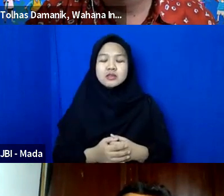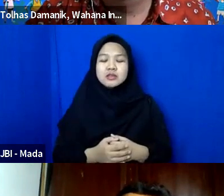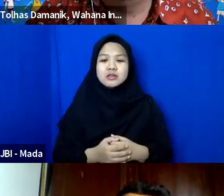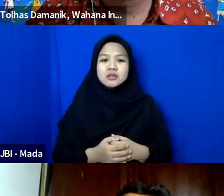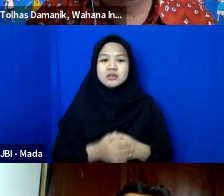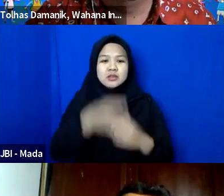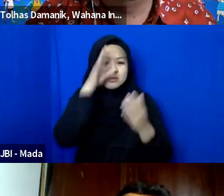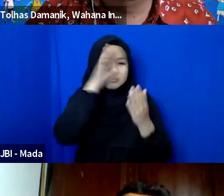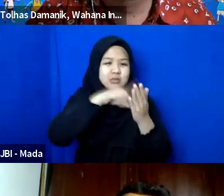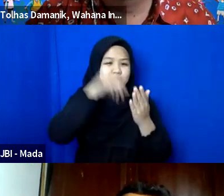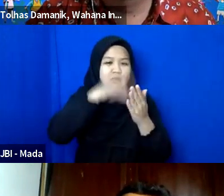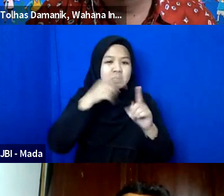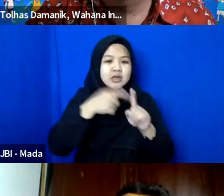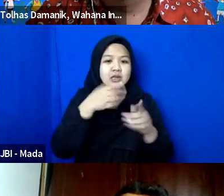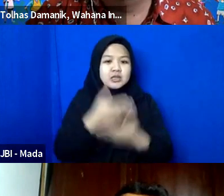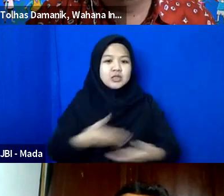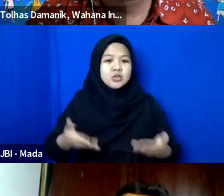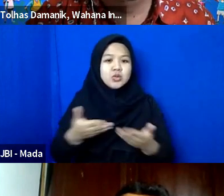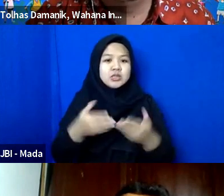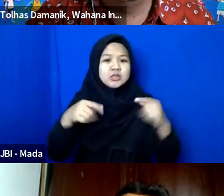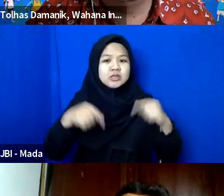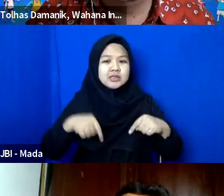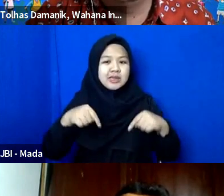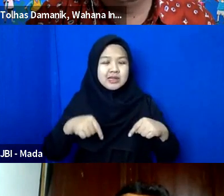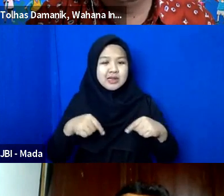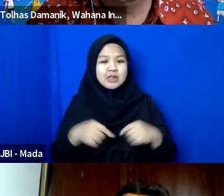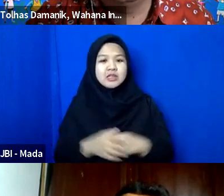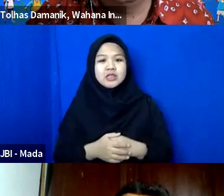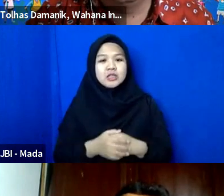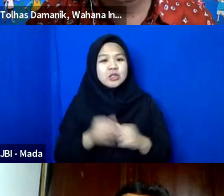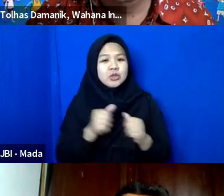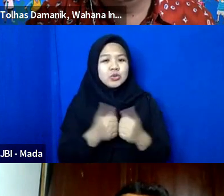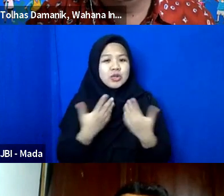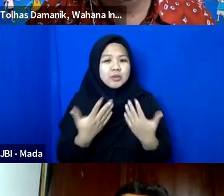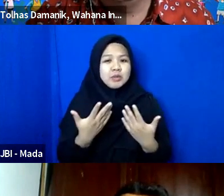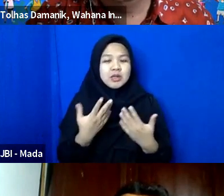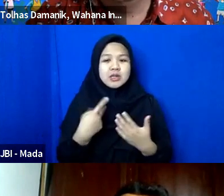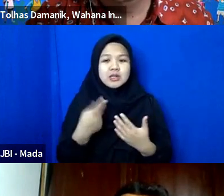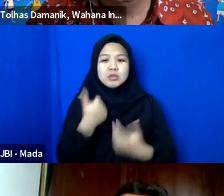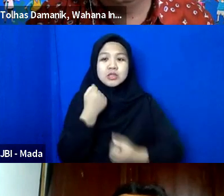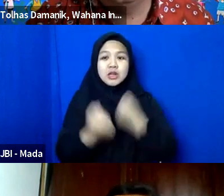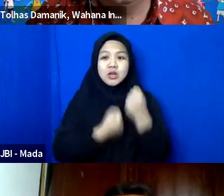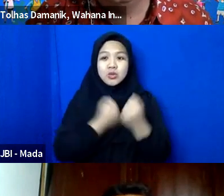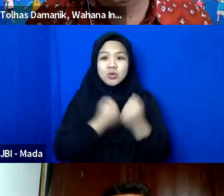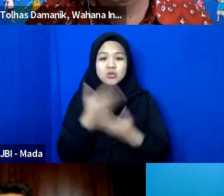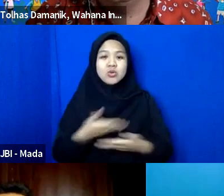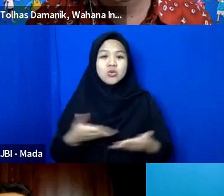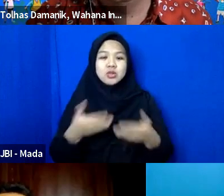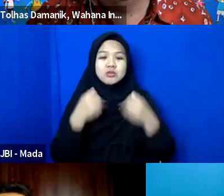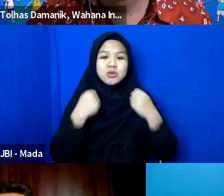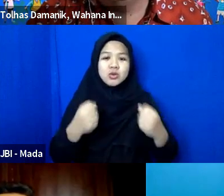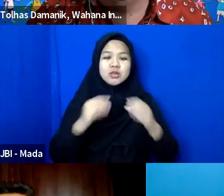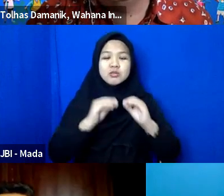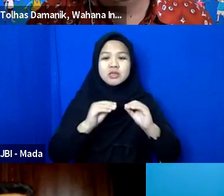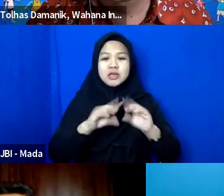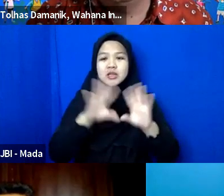the belajar dari situasi sekarang ini kemudian apa yang bisa kita lakukan dalam konteks penguatan pendidikan